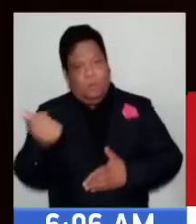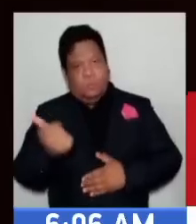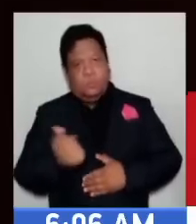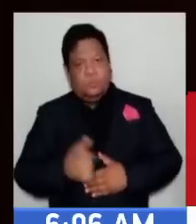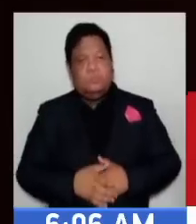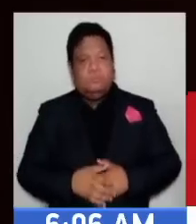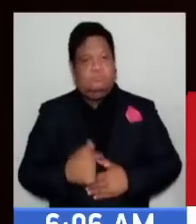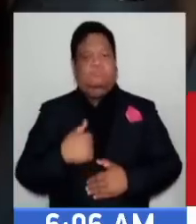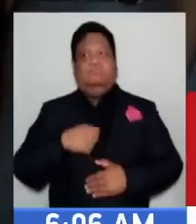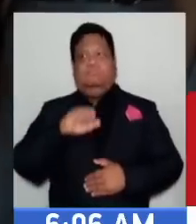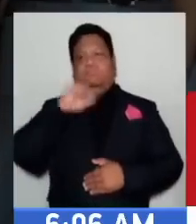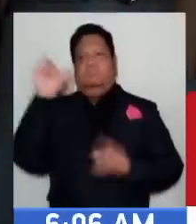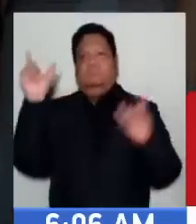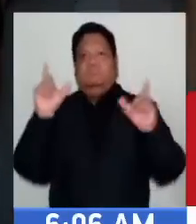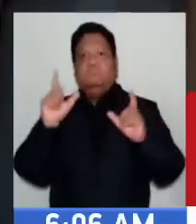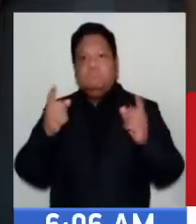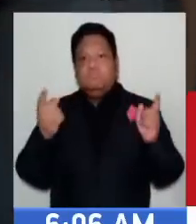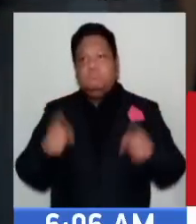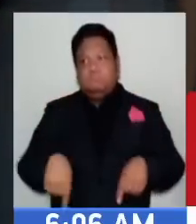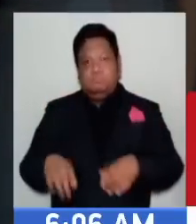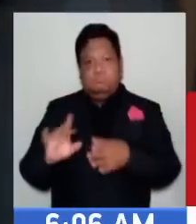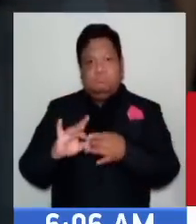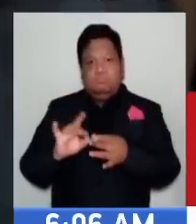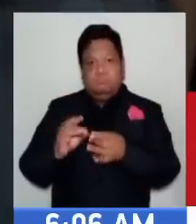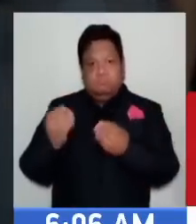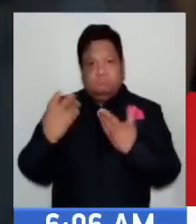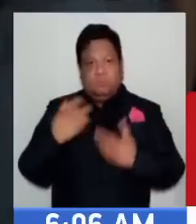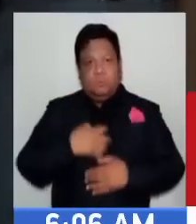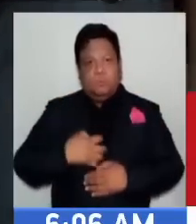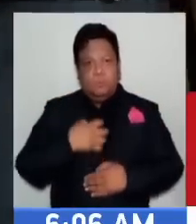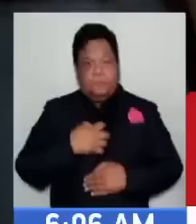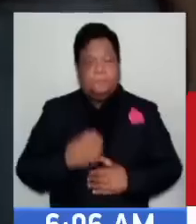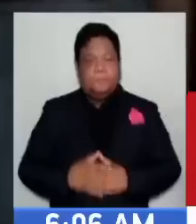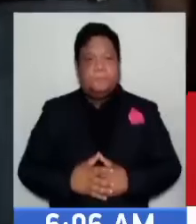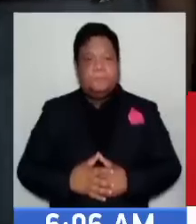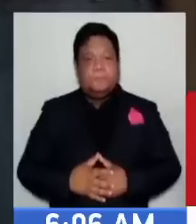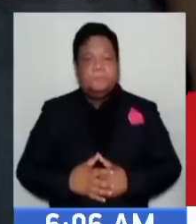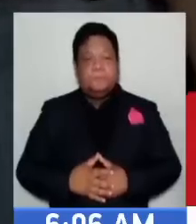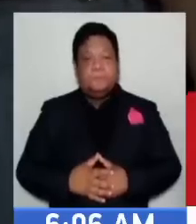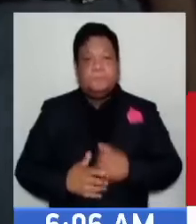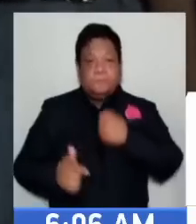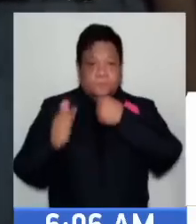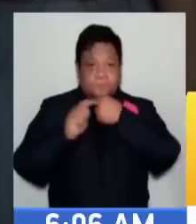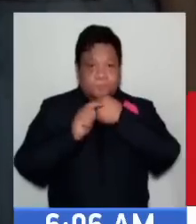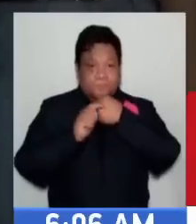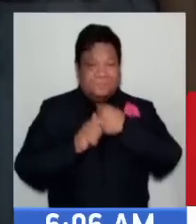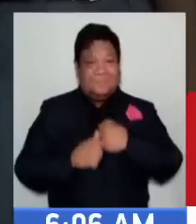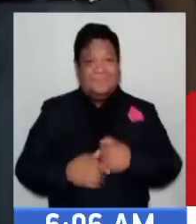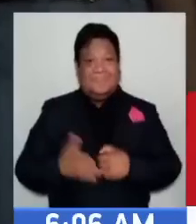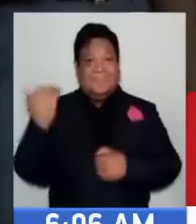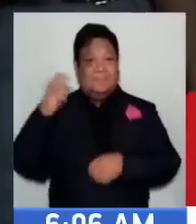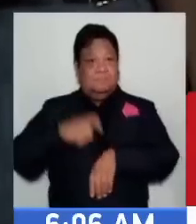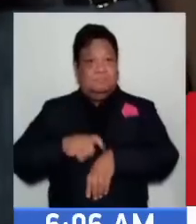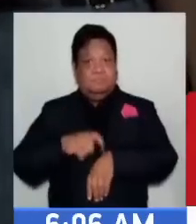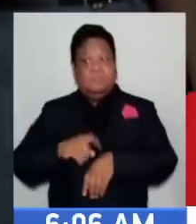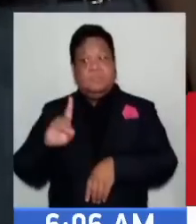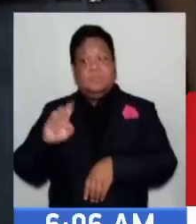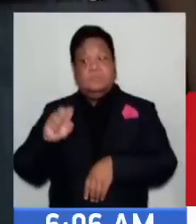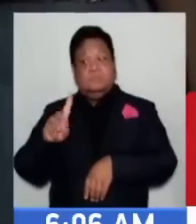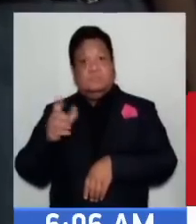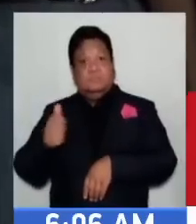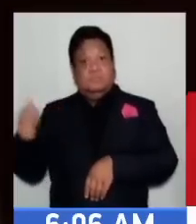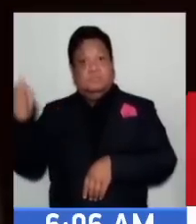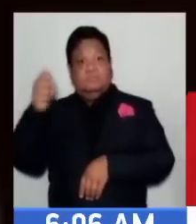that was even mentioned. Pag-amin din ni Graf, noong panahong bumisita si Secretary Gatchalian sa Gentle Hands ay understaffed talaga